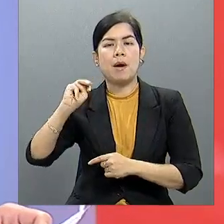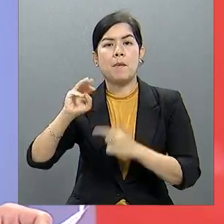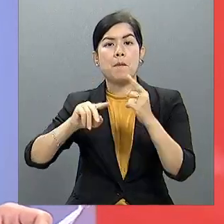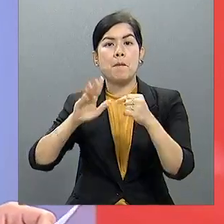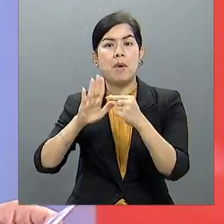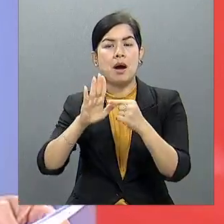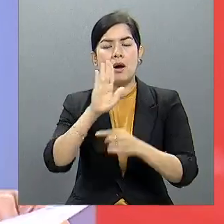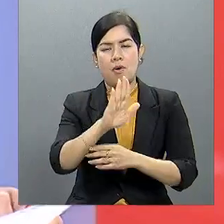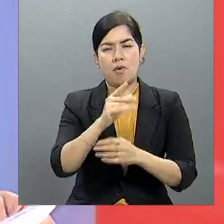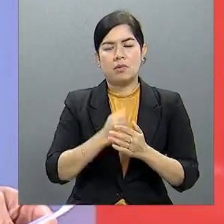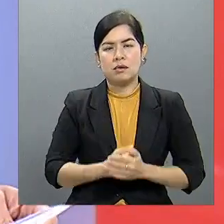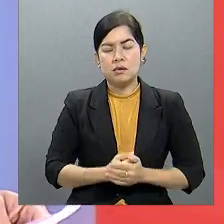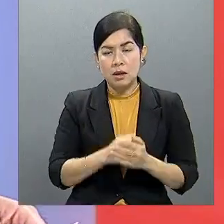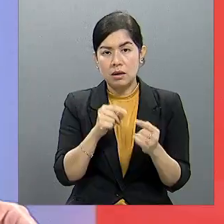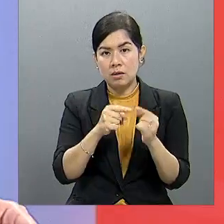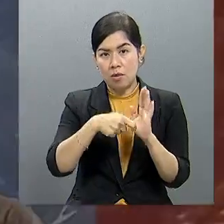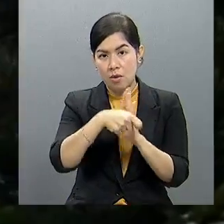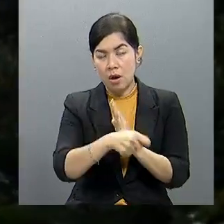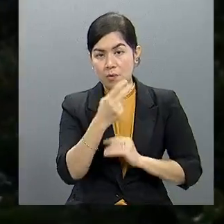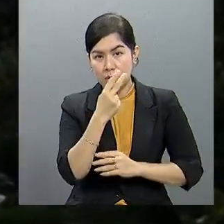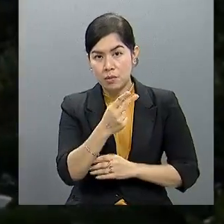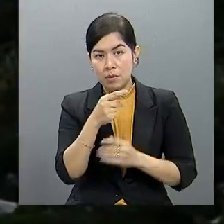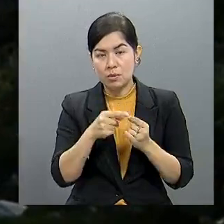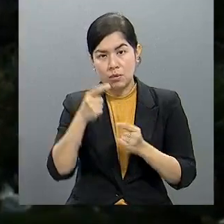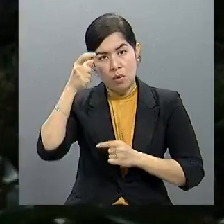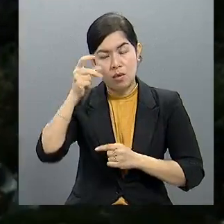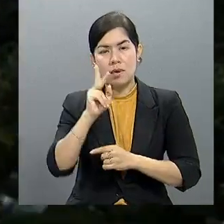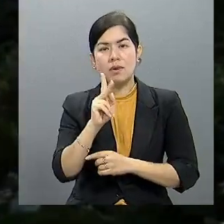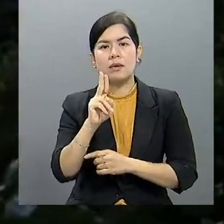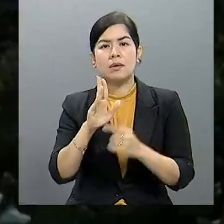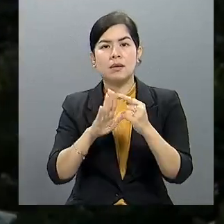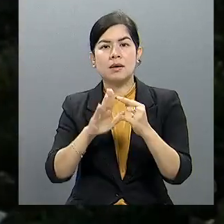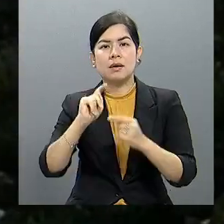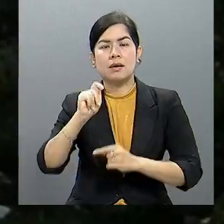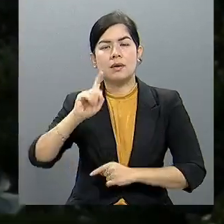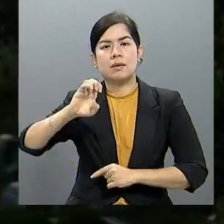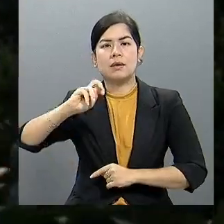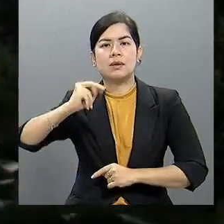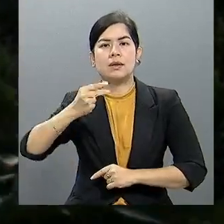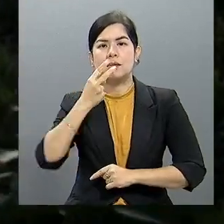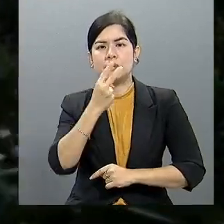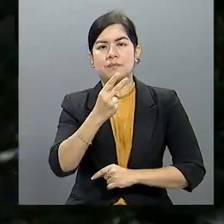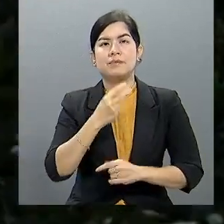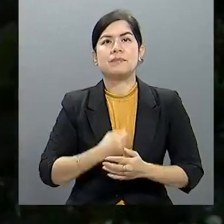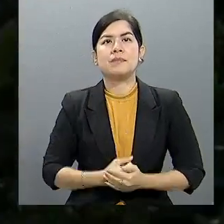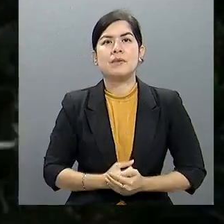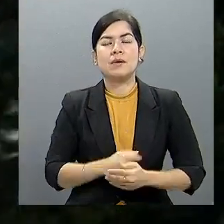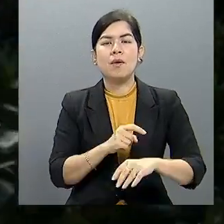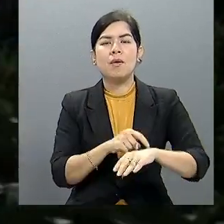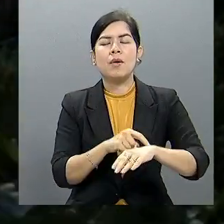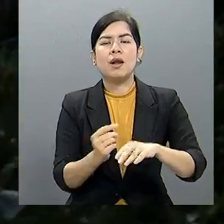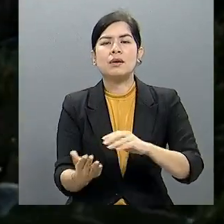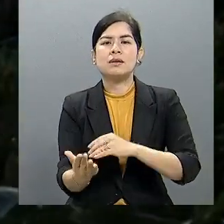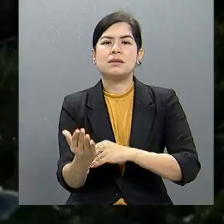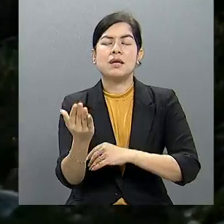ออกมาใหดูกเปฟุงicar amicโ Witบรรยากาศเช้าๆ หรอว่าตอนเย็ๆ